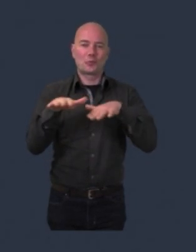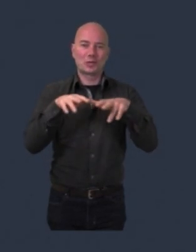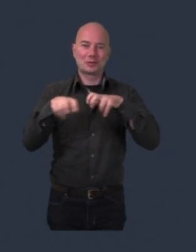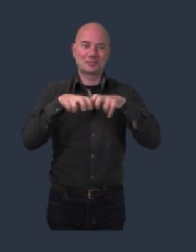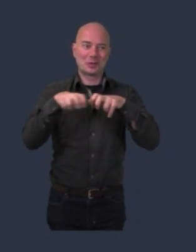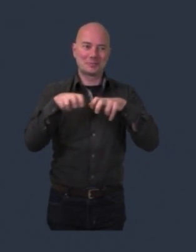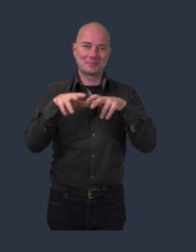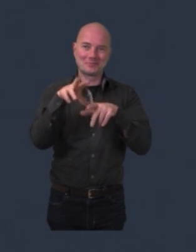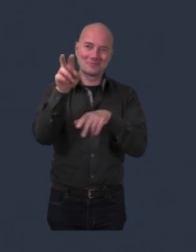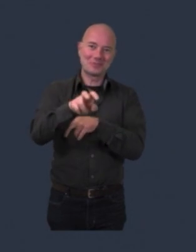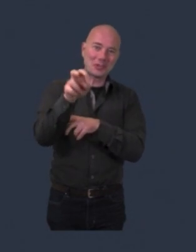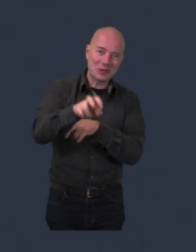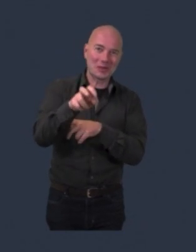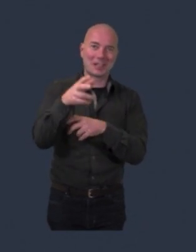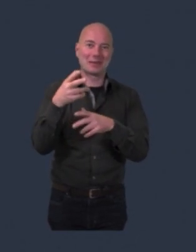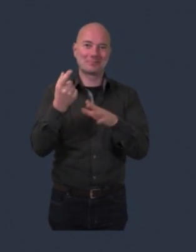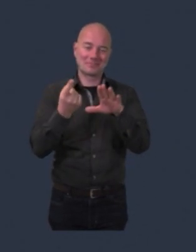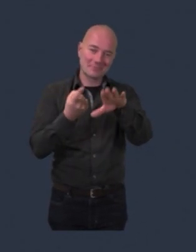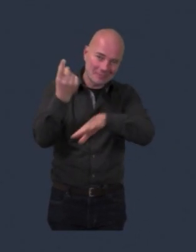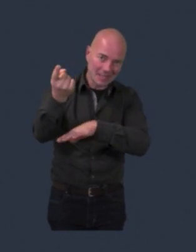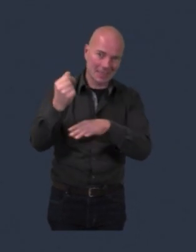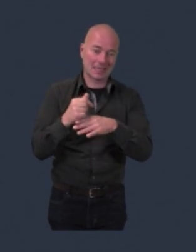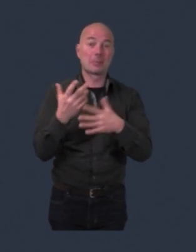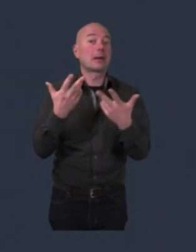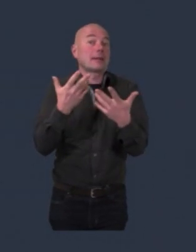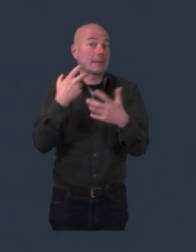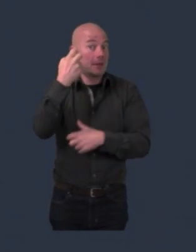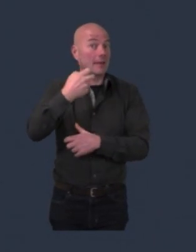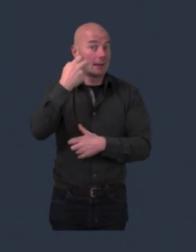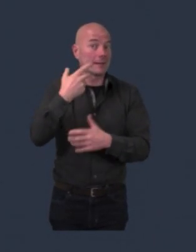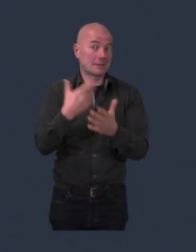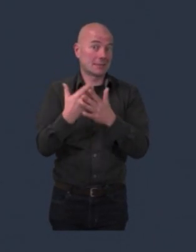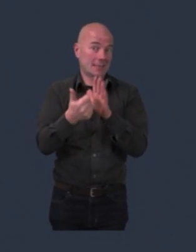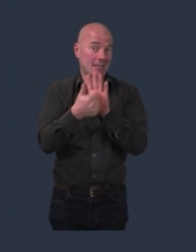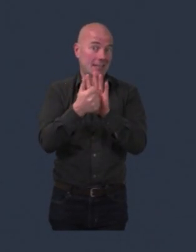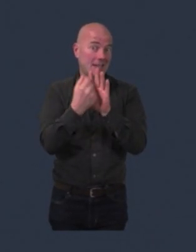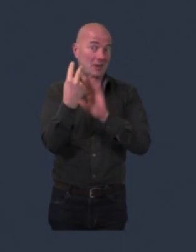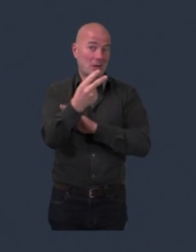choix du ferroviaire et en ciblant, et je pense que c'est le rôle de la région,